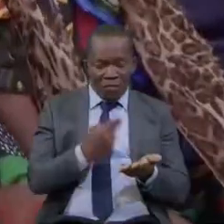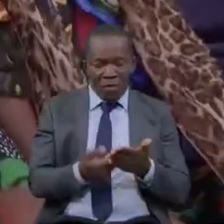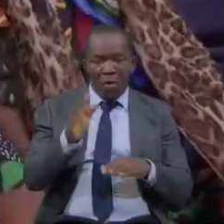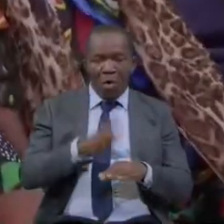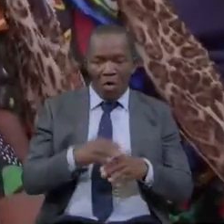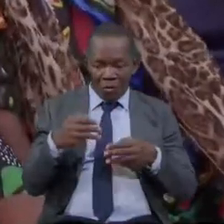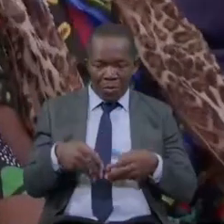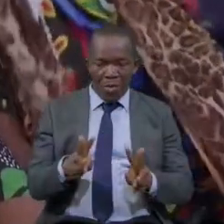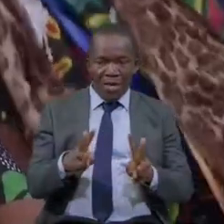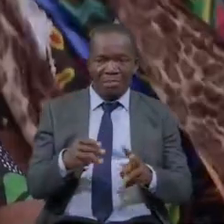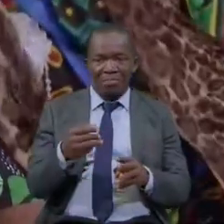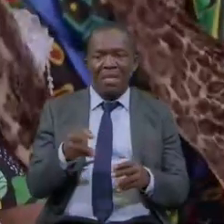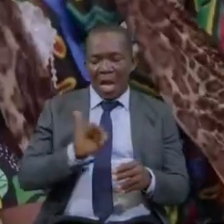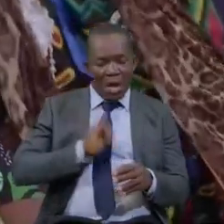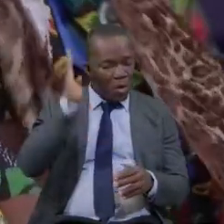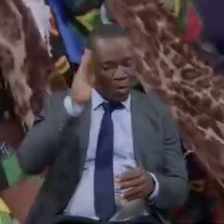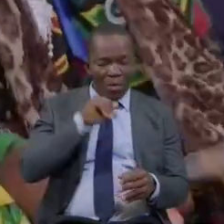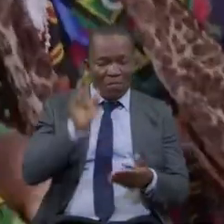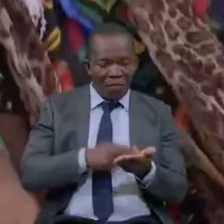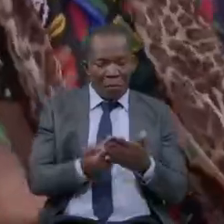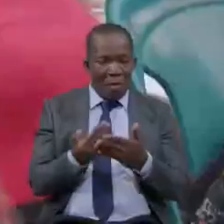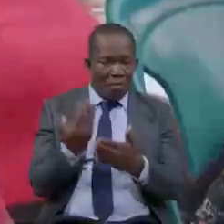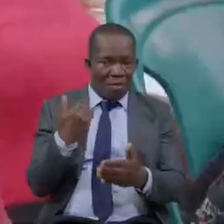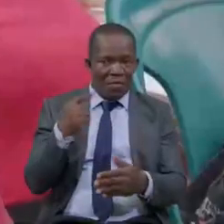Satan. Ah, tu ne parles plus.